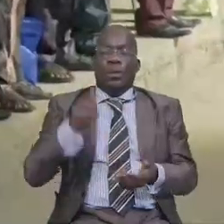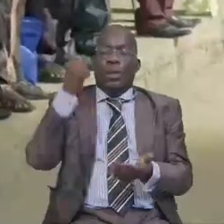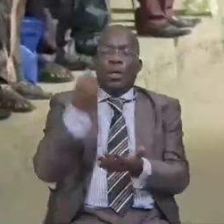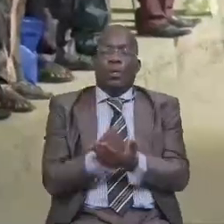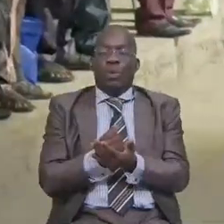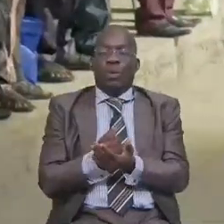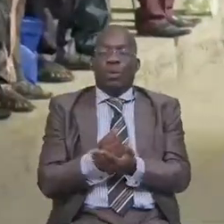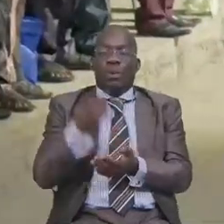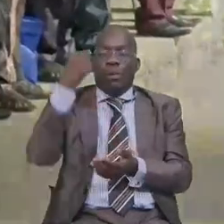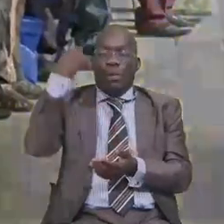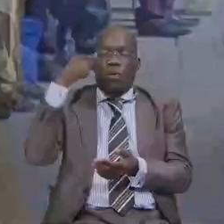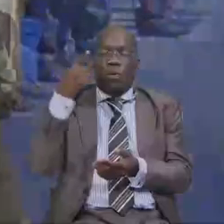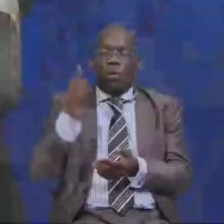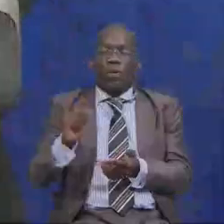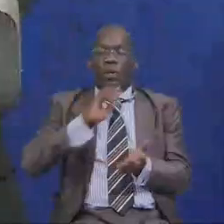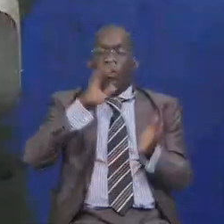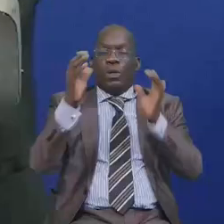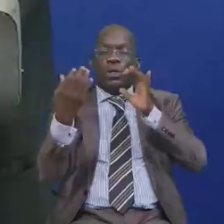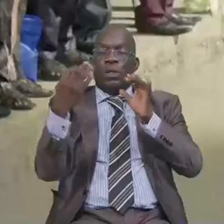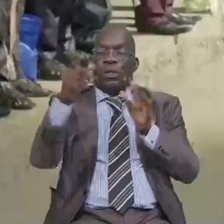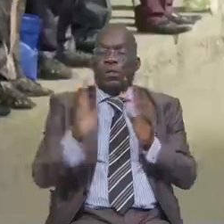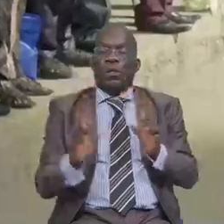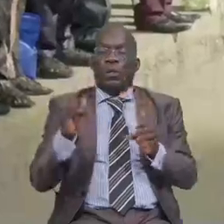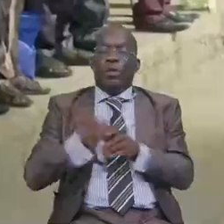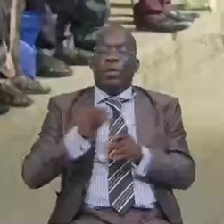Amen pour la présence de Dieu dans votre vie.